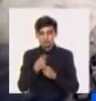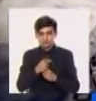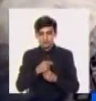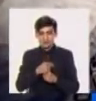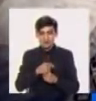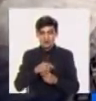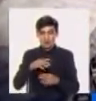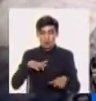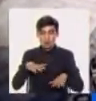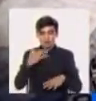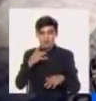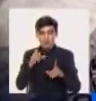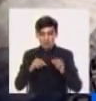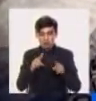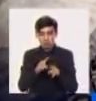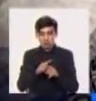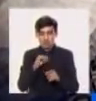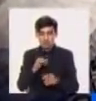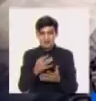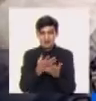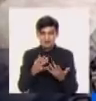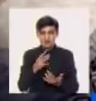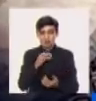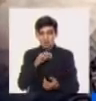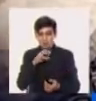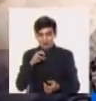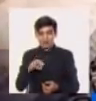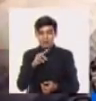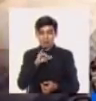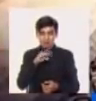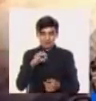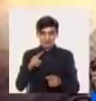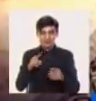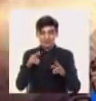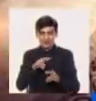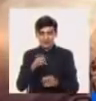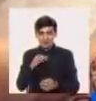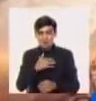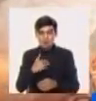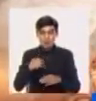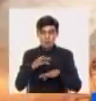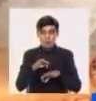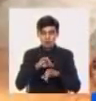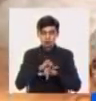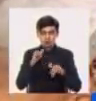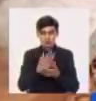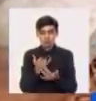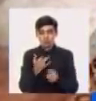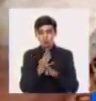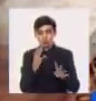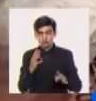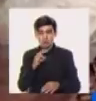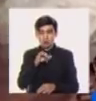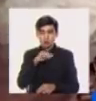бие сүті, яғни жарты бөтелке саумал үшін жиналған. Елімізде өкпе аурулары өршіп тұрған кезеңде кезекке тұрып,